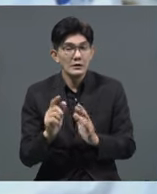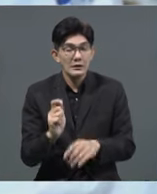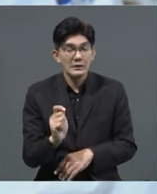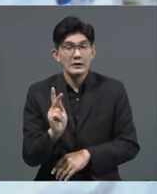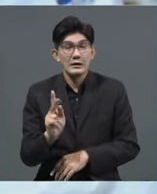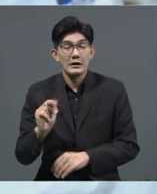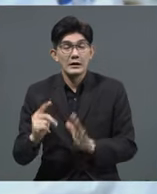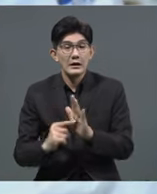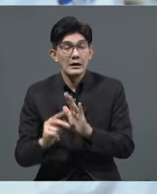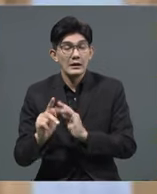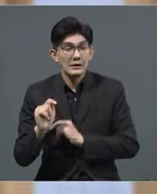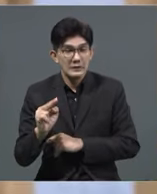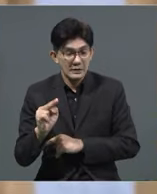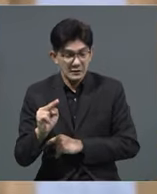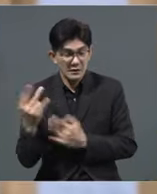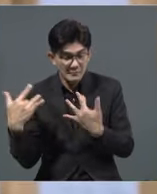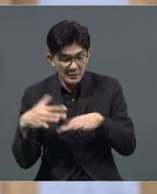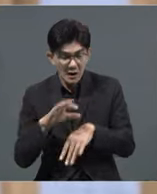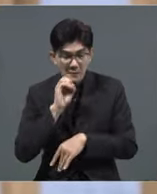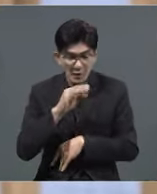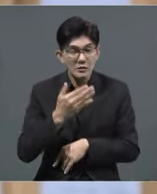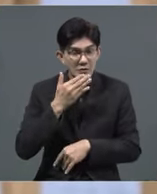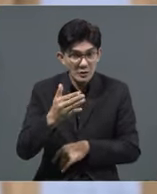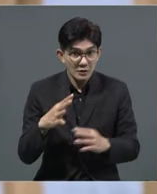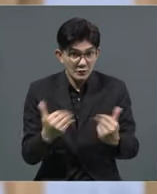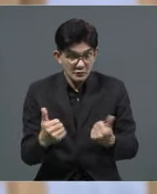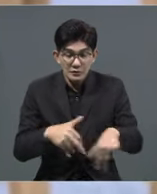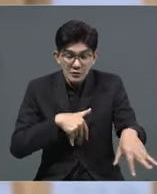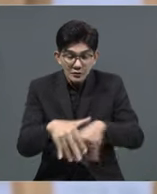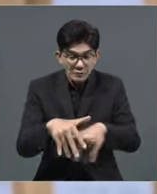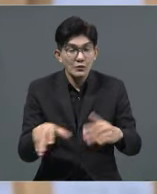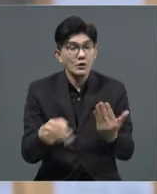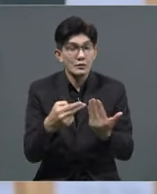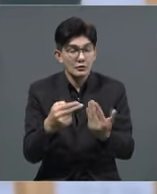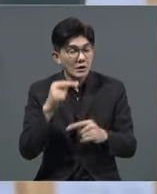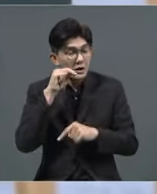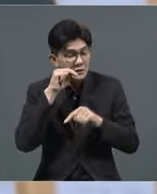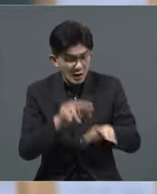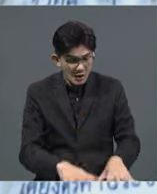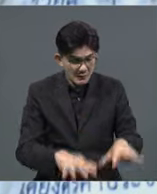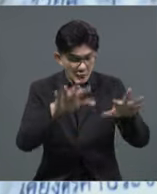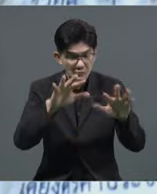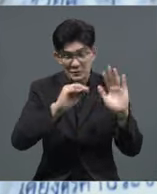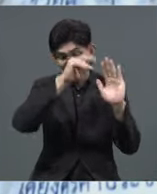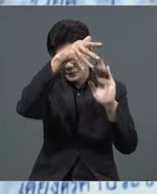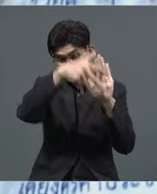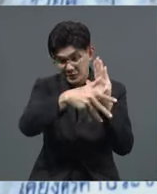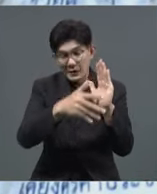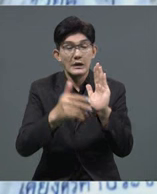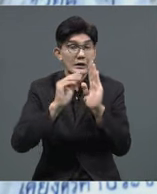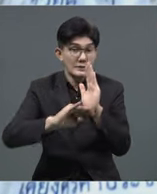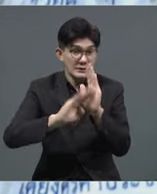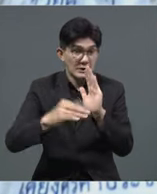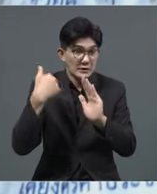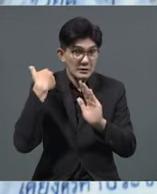ลพันธ์อมรวิวัฒน์นำเรียนกับพี่น้องว่าพี่น้องน้องค่ายตอนนี้เป็นผู้ประสบภัยเนาะค่ะน้ำมันไหลมาตั้งแต่ทางภาคเหนือตอนนี้เริ่มมาทางอีสาน